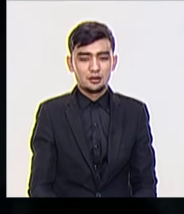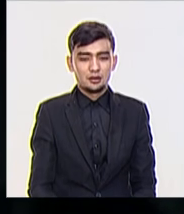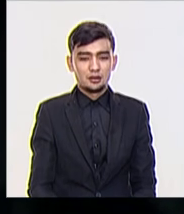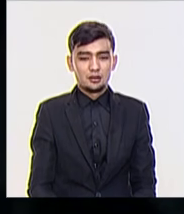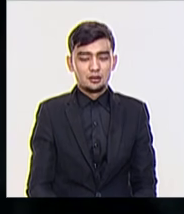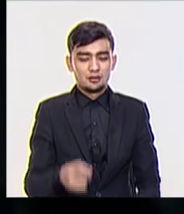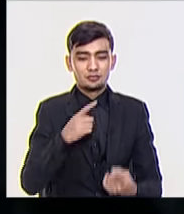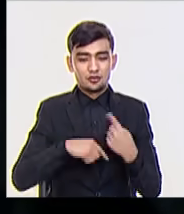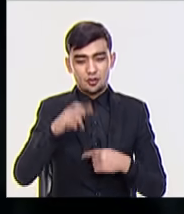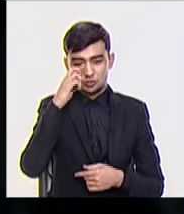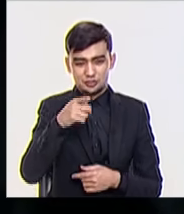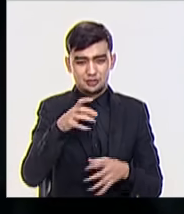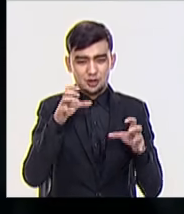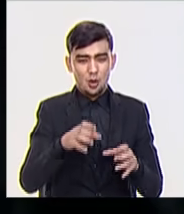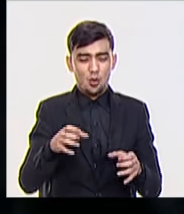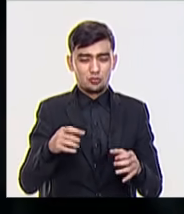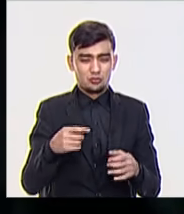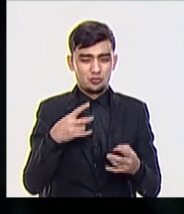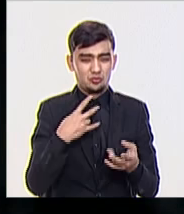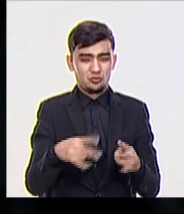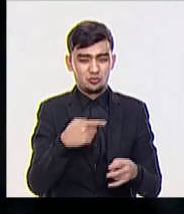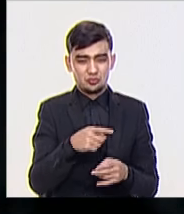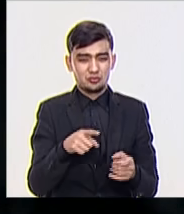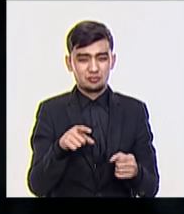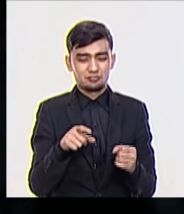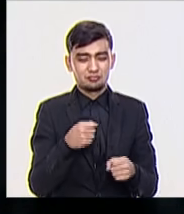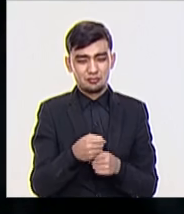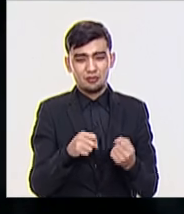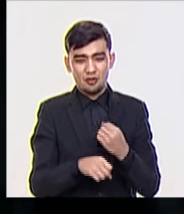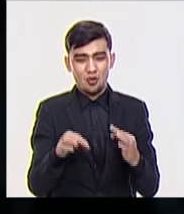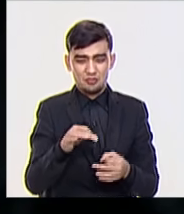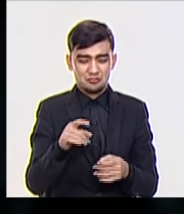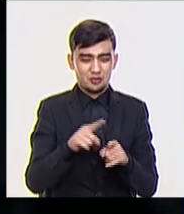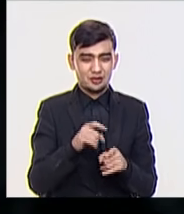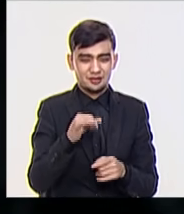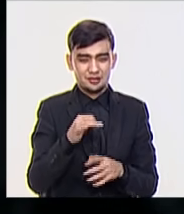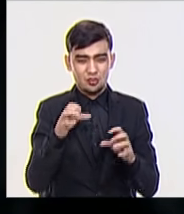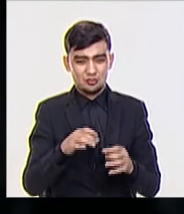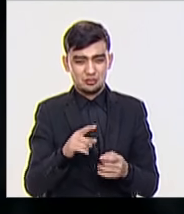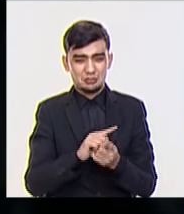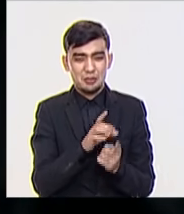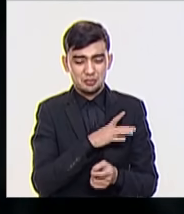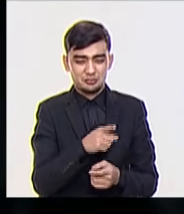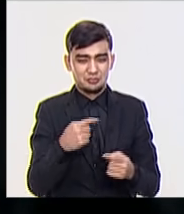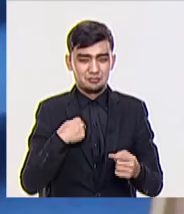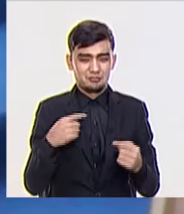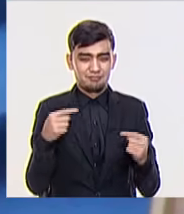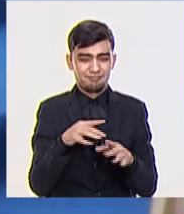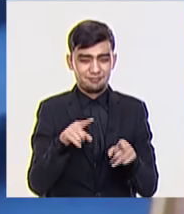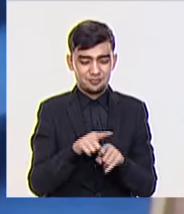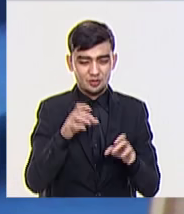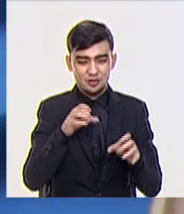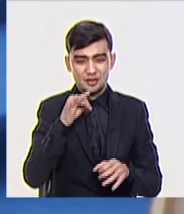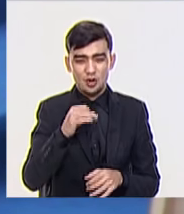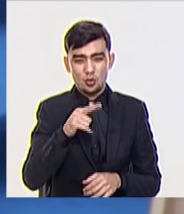керек емес заң. Әңгіменің қысқасы осы: ол талқылай беретін, талқылай беретін, бір-бірімізге жазып апаратын ол ондай емес.